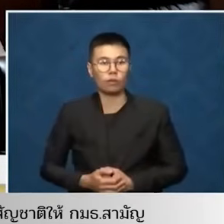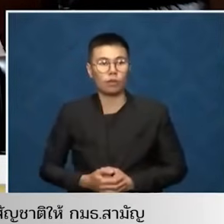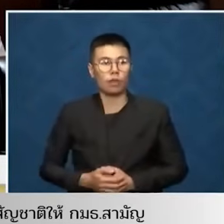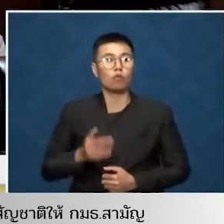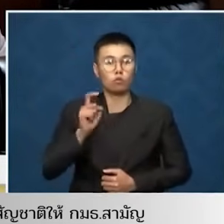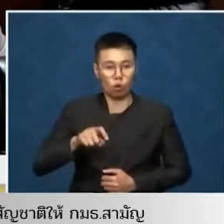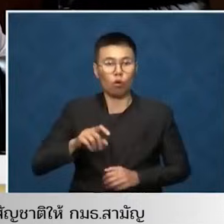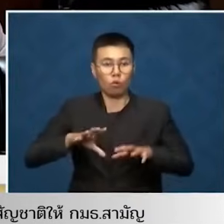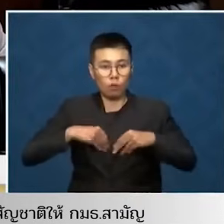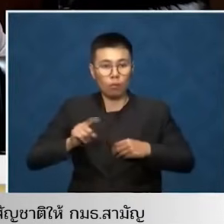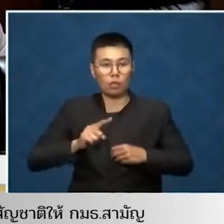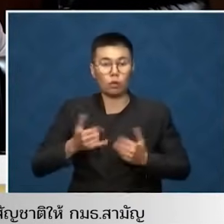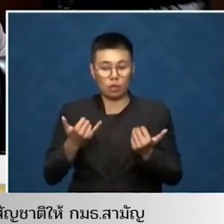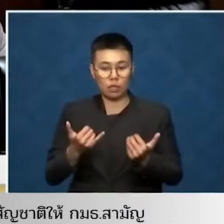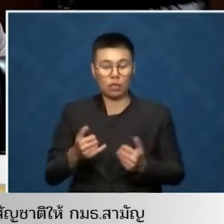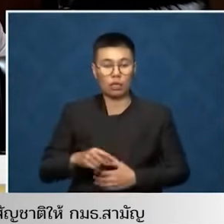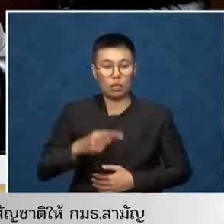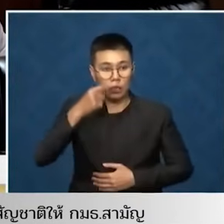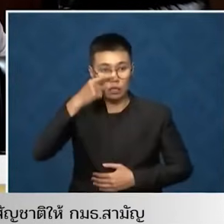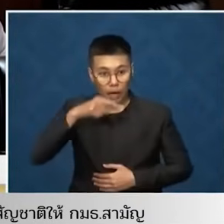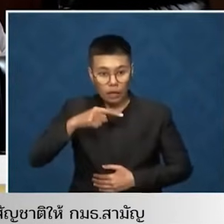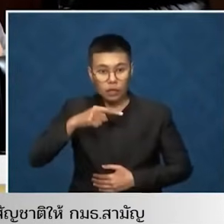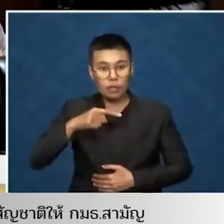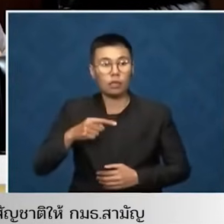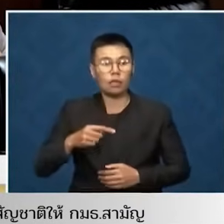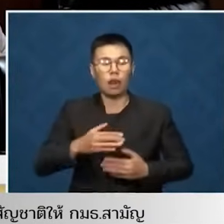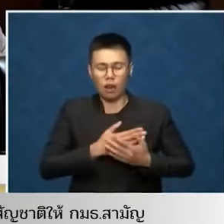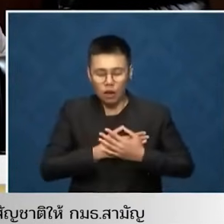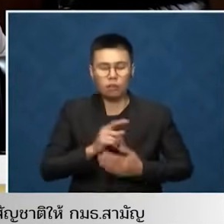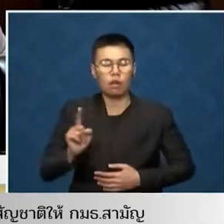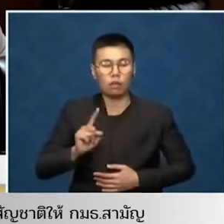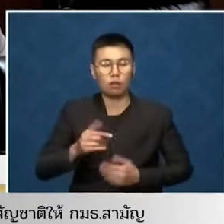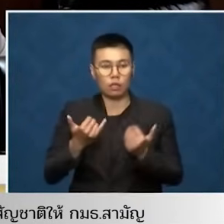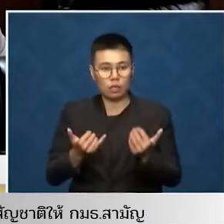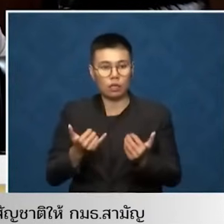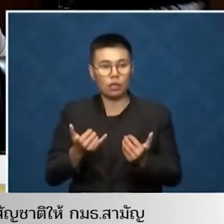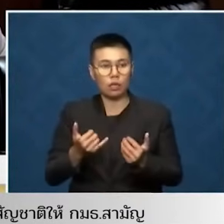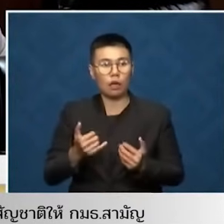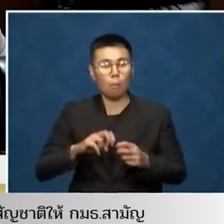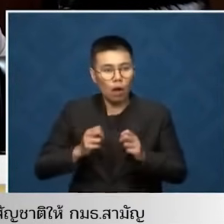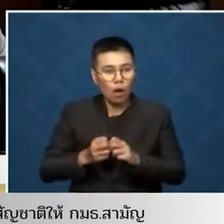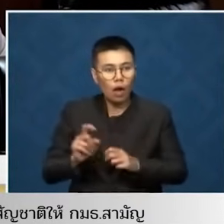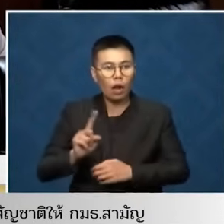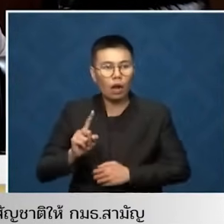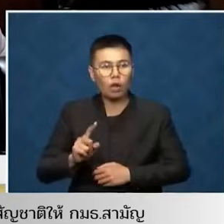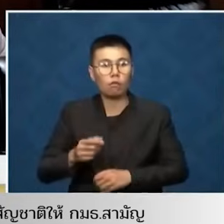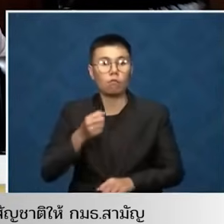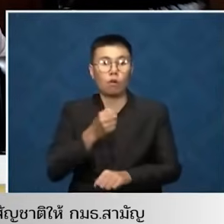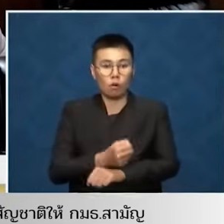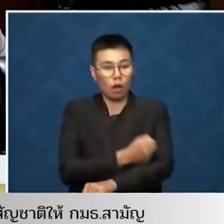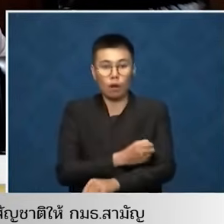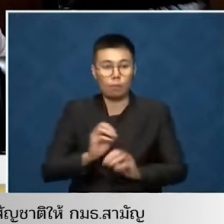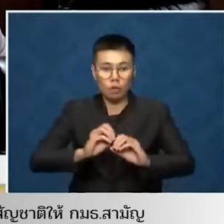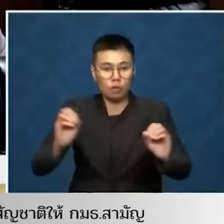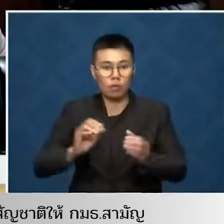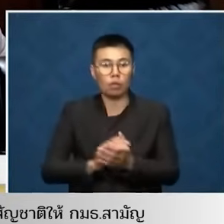ราต้องยอมรับความจริงกันค่ะว่าประเทศชาติจะเป็นที่รักยิ่งของเรานั้นกำลังคืบคลานเข้าสู่สภาวะที่ขาดแคลนแรงงานและ